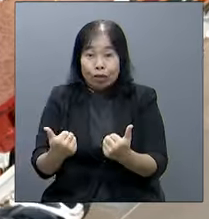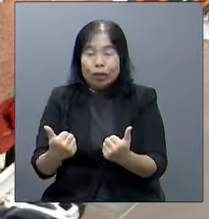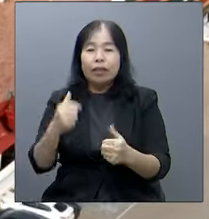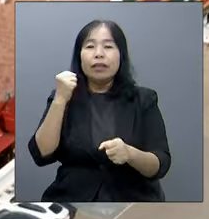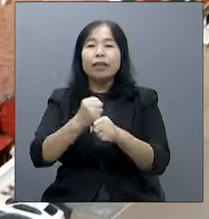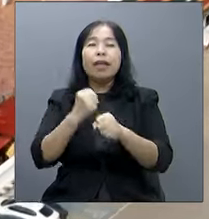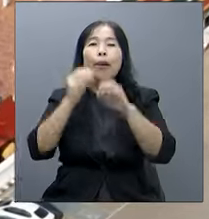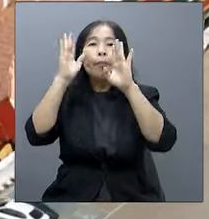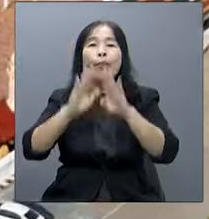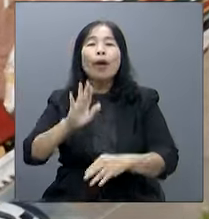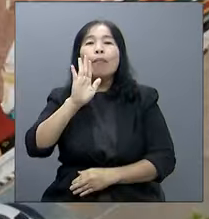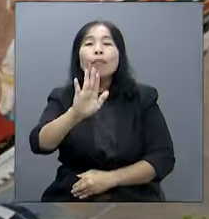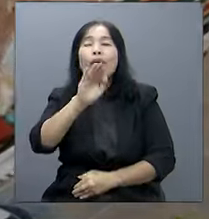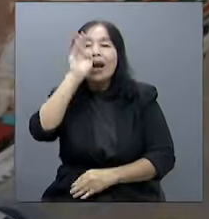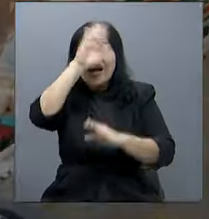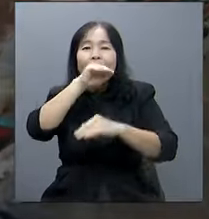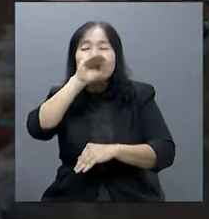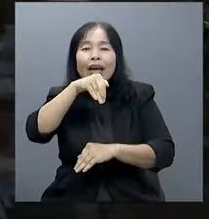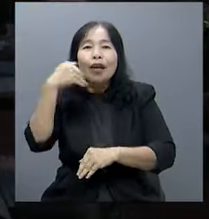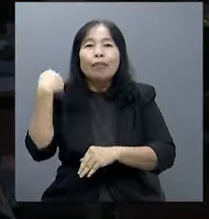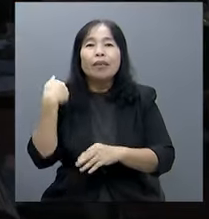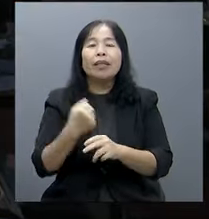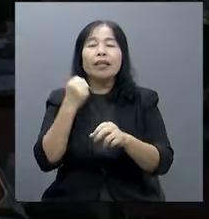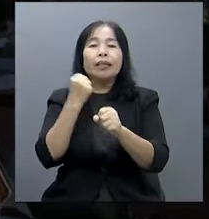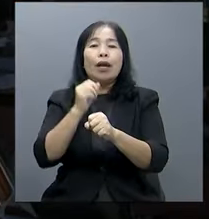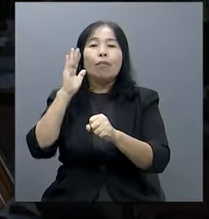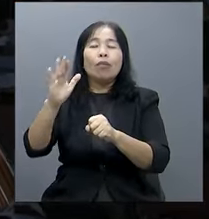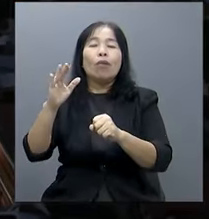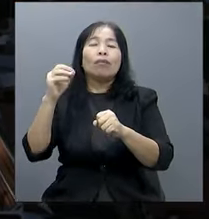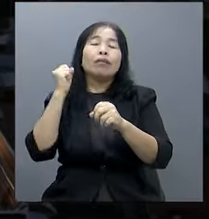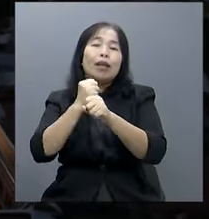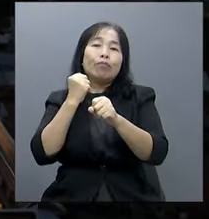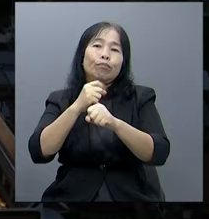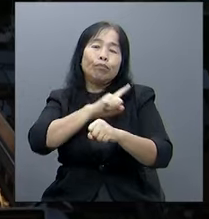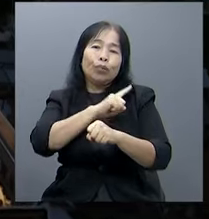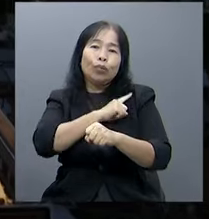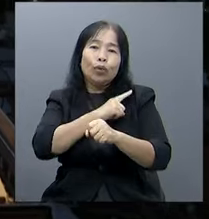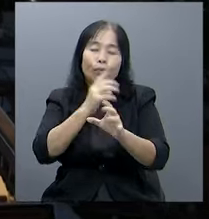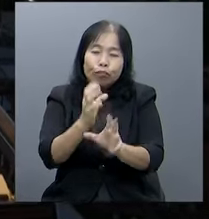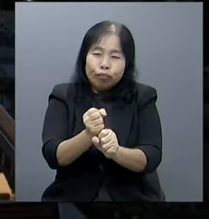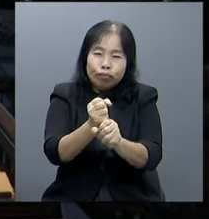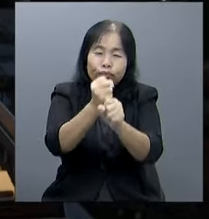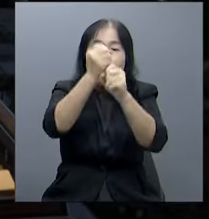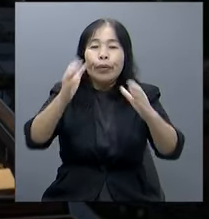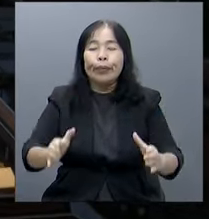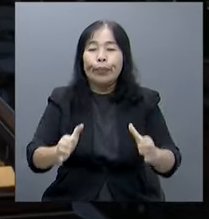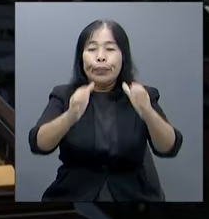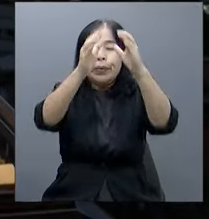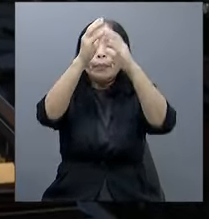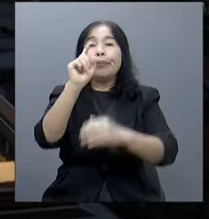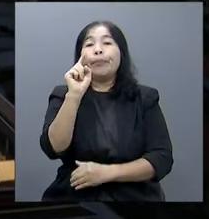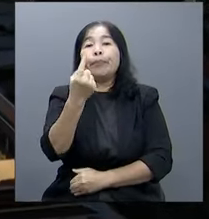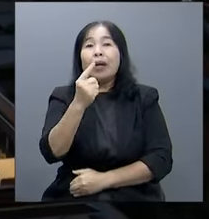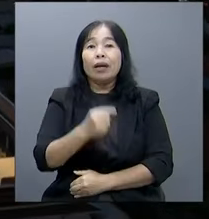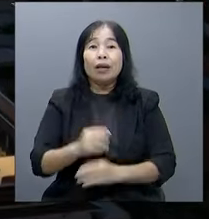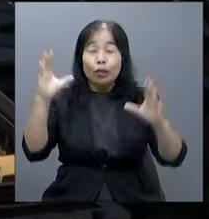รษปาศแบบล้ช้างครับเพในช่วที่อิธิพลของอนจากลานช้างแผลเข้ามานั้นได้มีการบรณะองคพระท่าขึ้มาให่นั่นเองครักันคืน